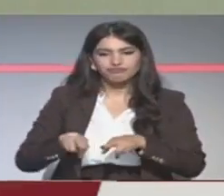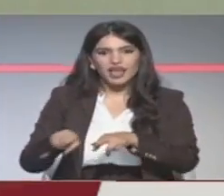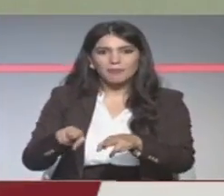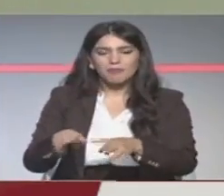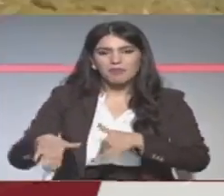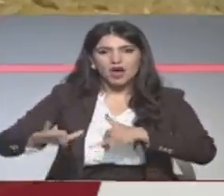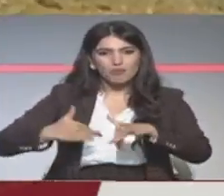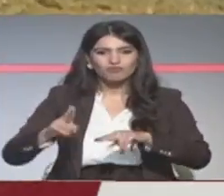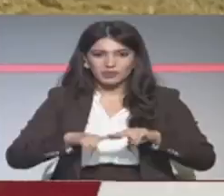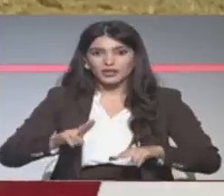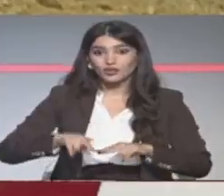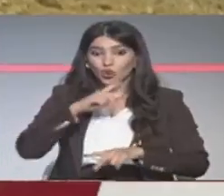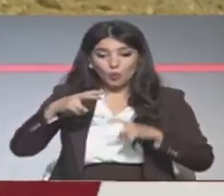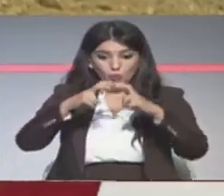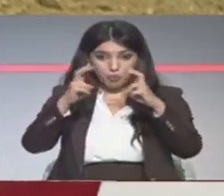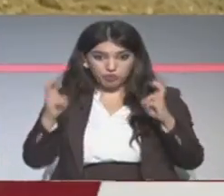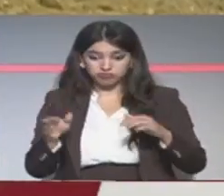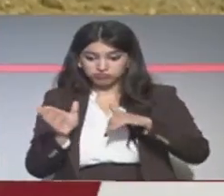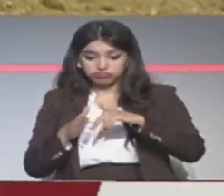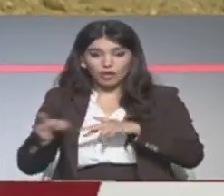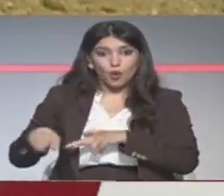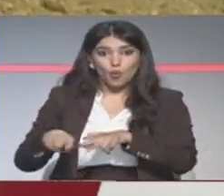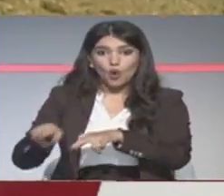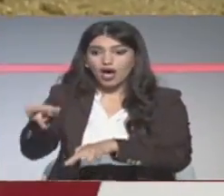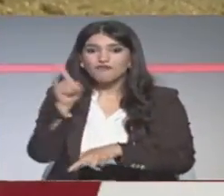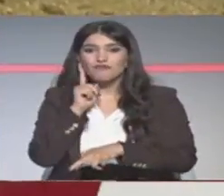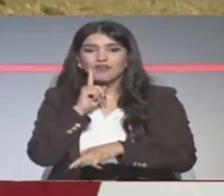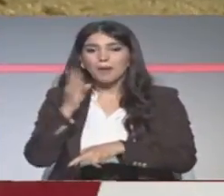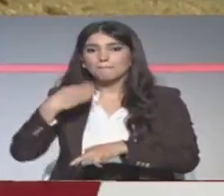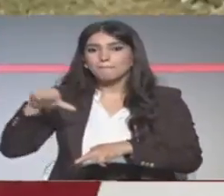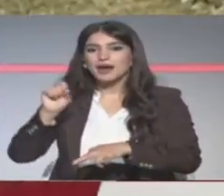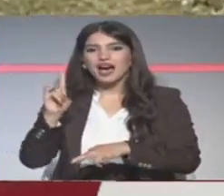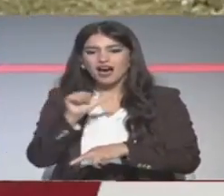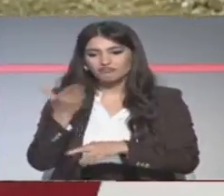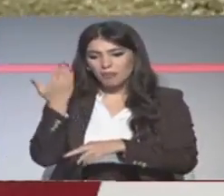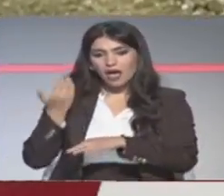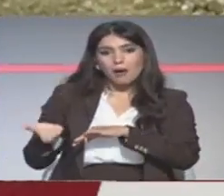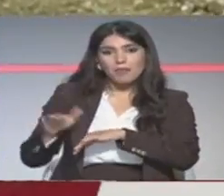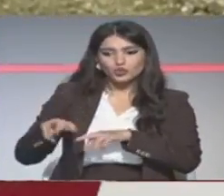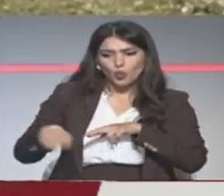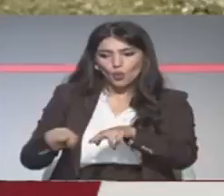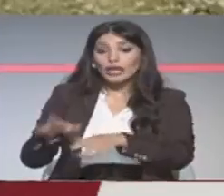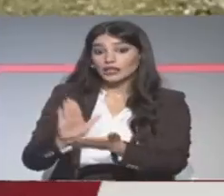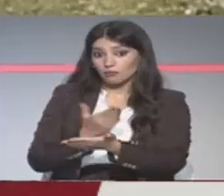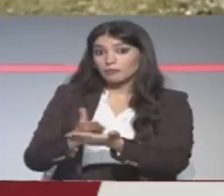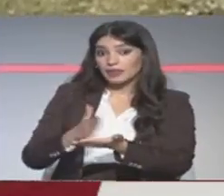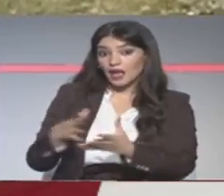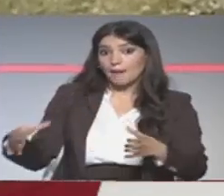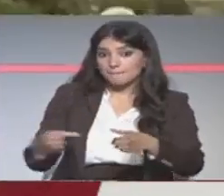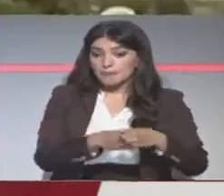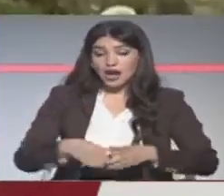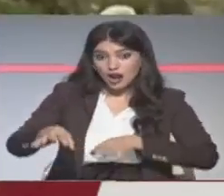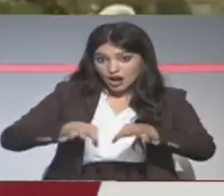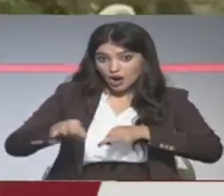مدارسهم، علما وأن الجسر المحاذي للوادي الذي كانت ضحيته التلميذة مها القضقاضي بسدد الإنجاز من قبل فرق من